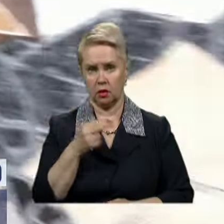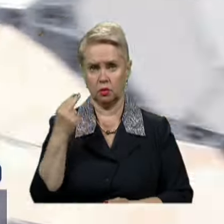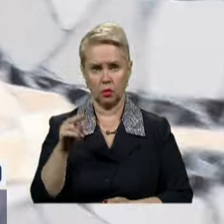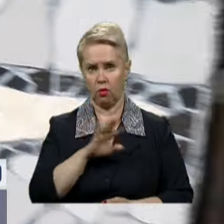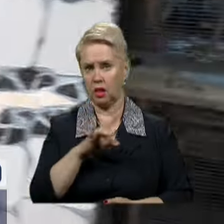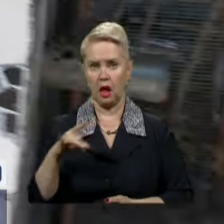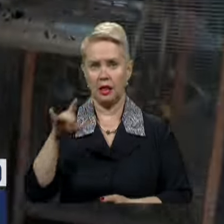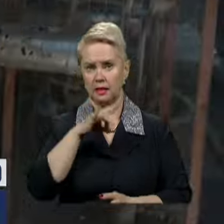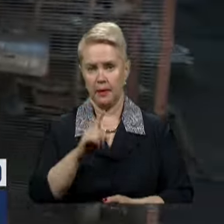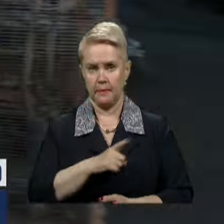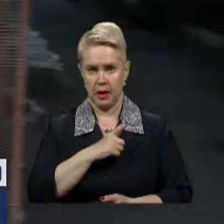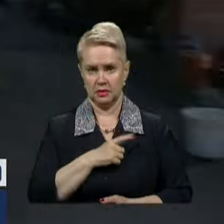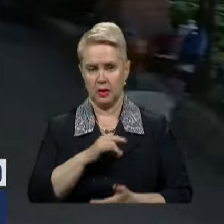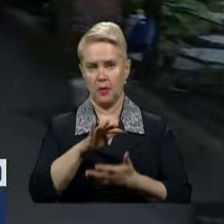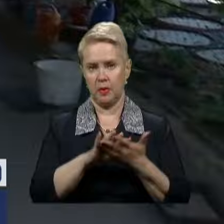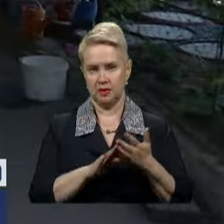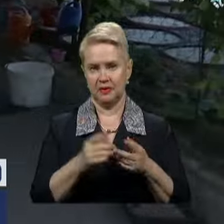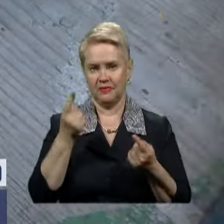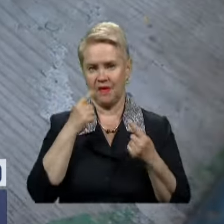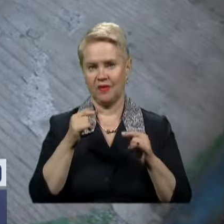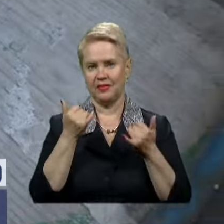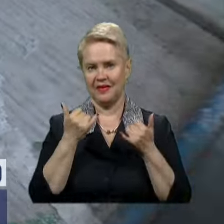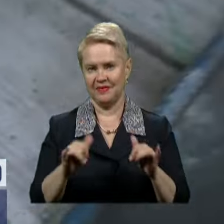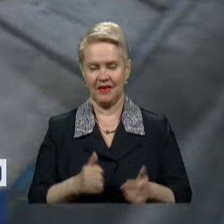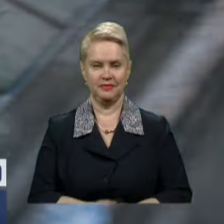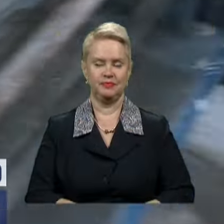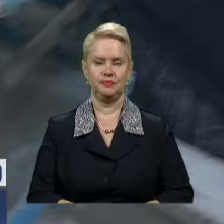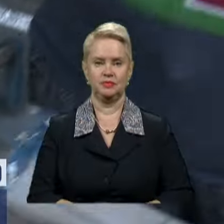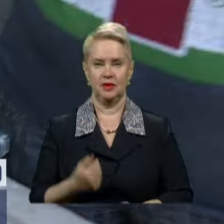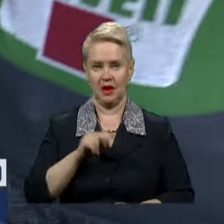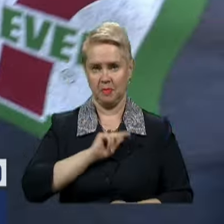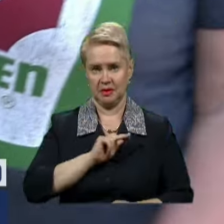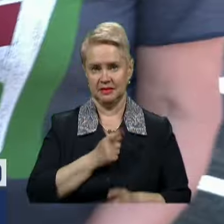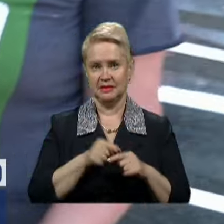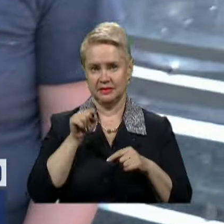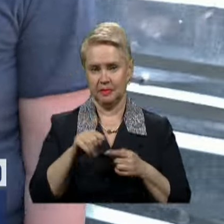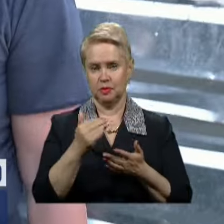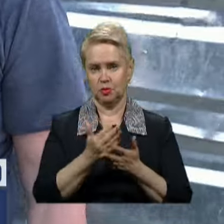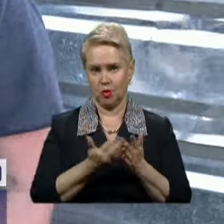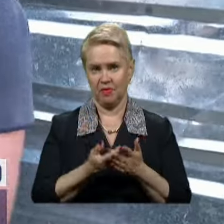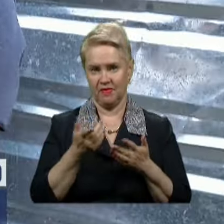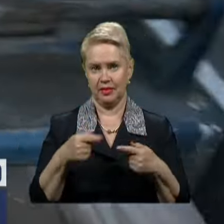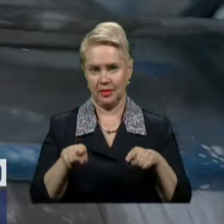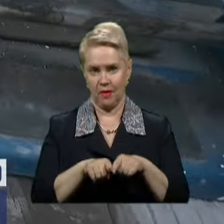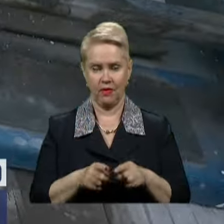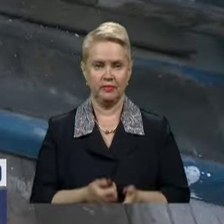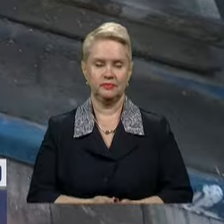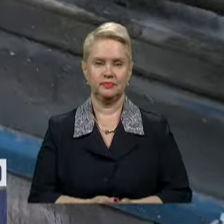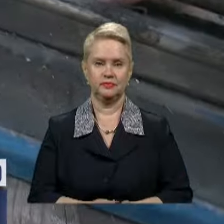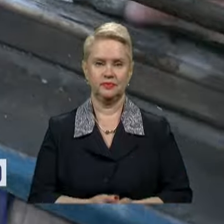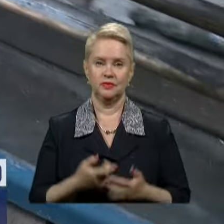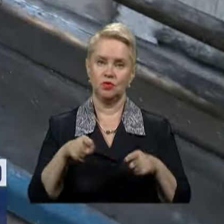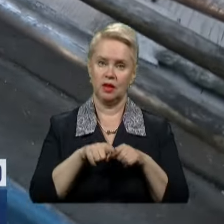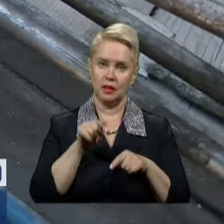не літають, майстриня продовжує творити дива. Я працювала саме цим інструментом, ось він такий весь. А вже